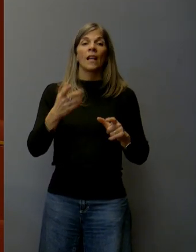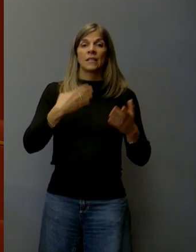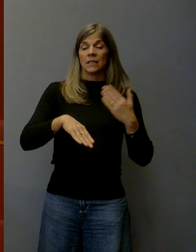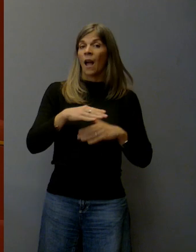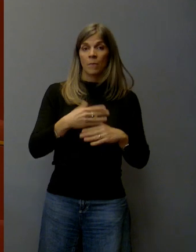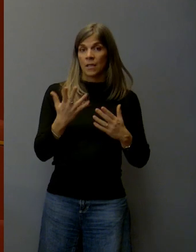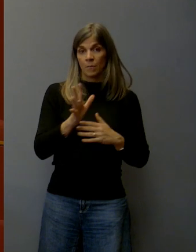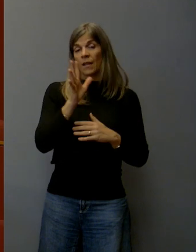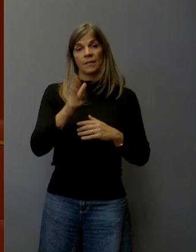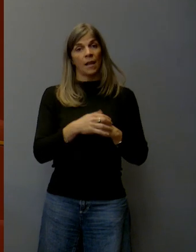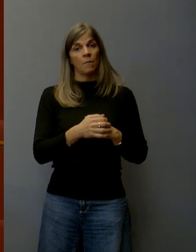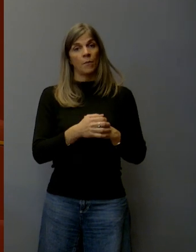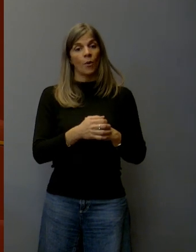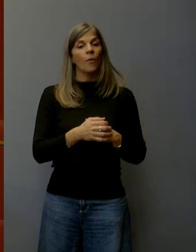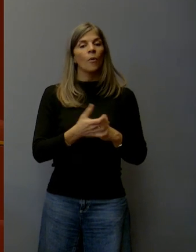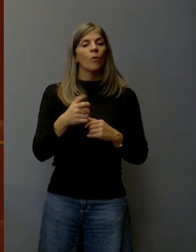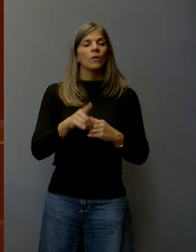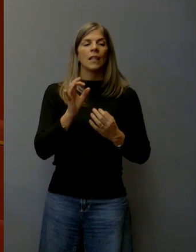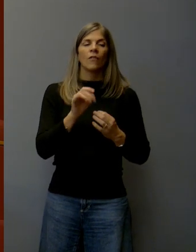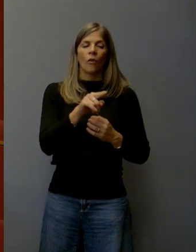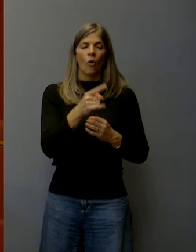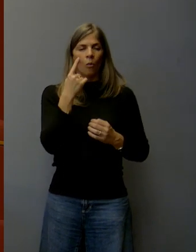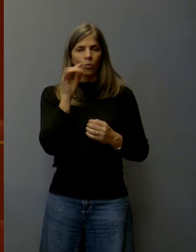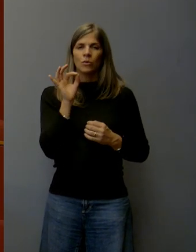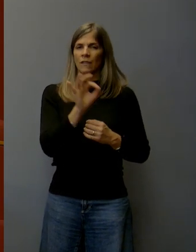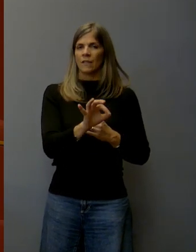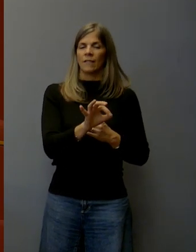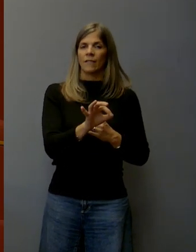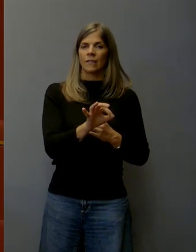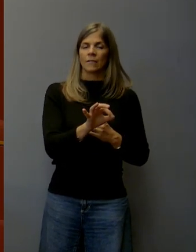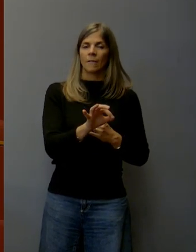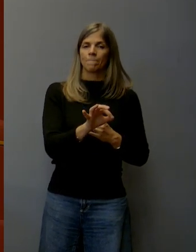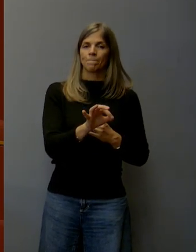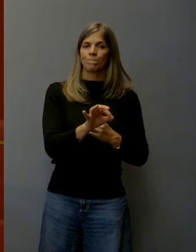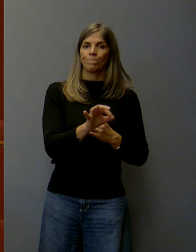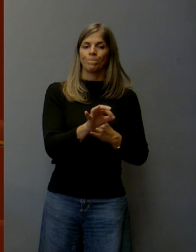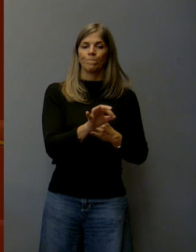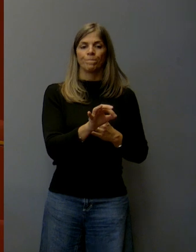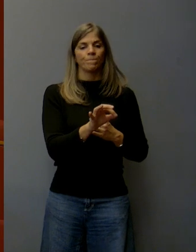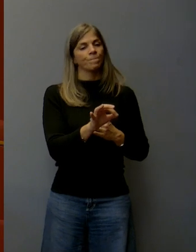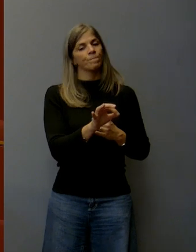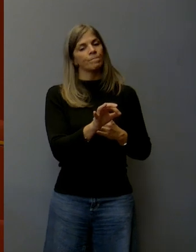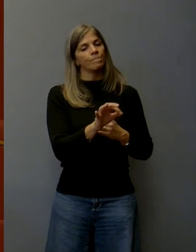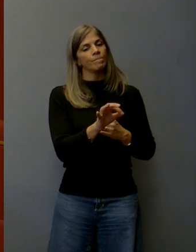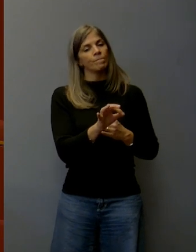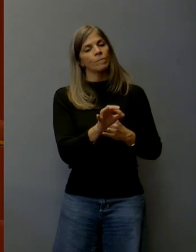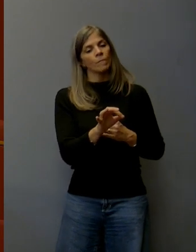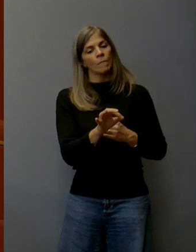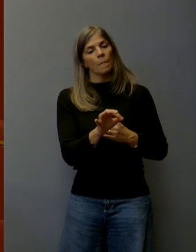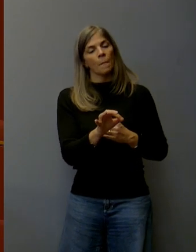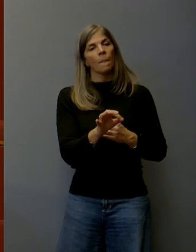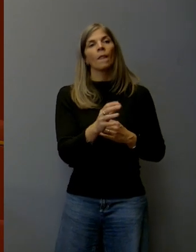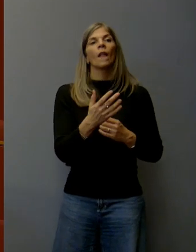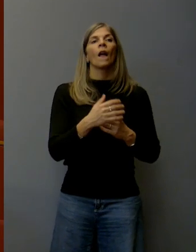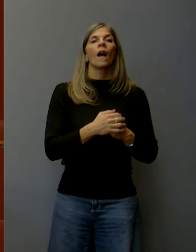perché ovviamente anche sotto questo profilo ogni ogni diciamo ogni meccanismo di